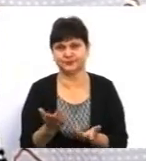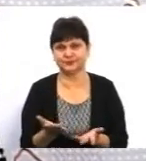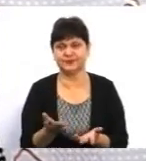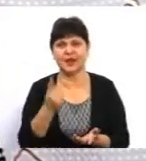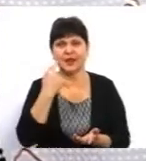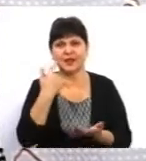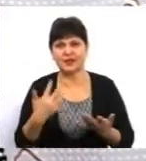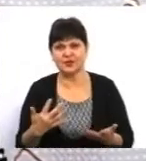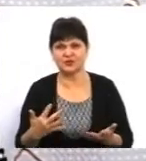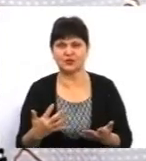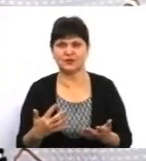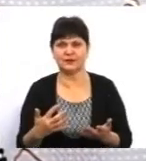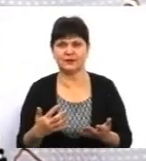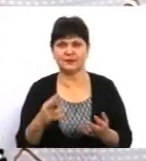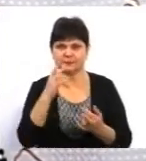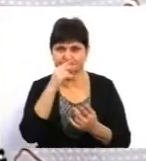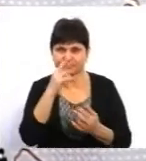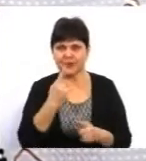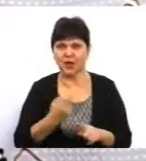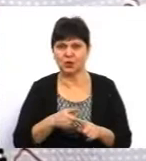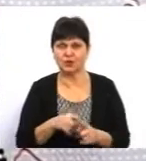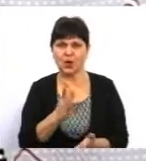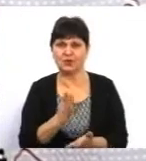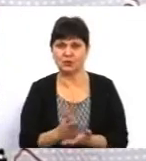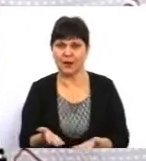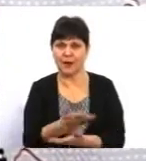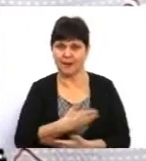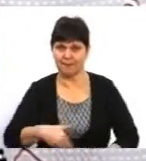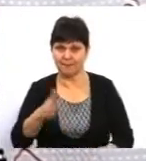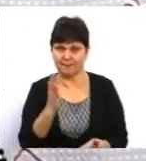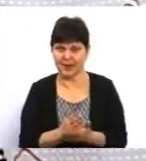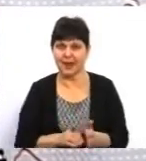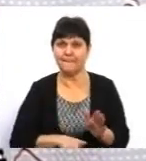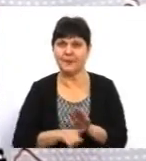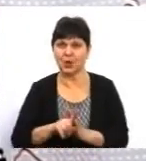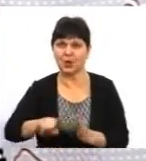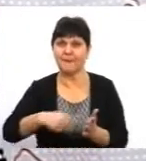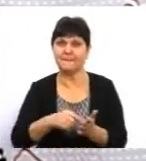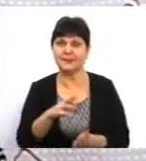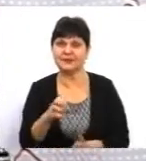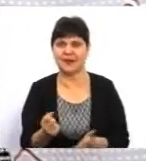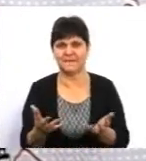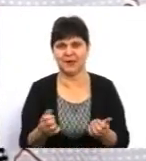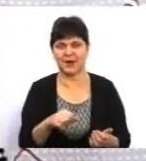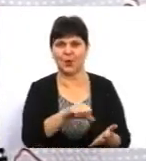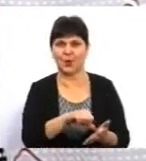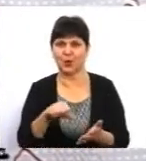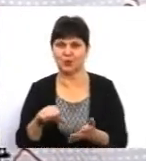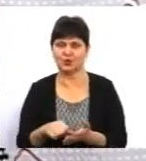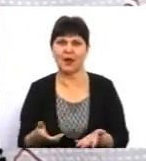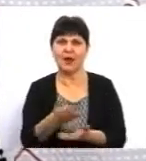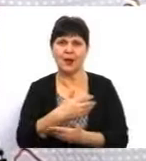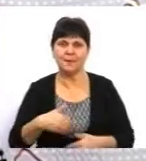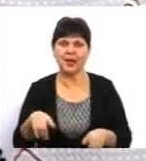незручності, шероховатості. Для цього існує ми, пілотні міста, які приймають в цьому участь. Ми тестуємо, ми